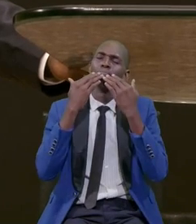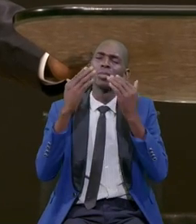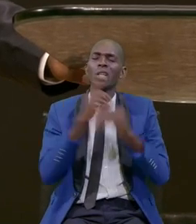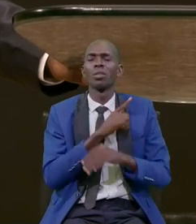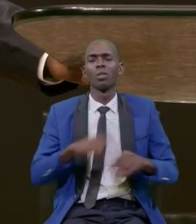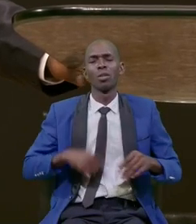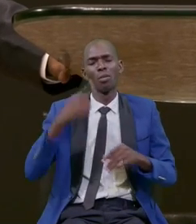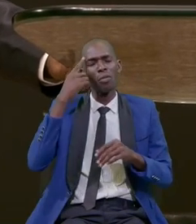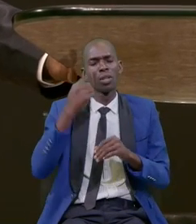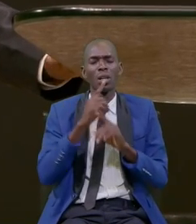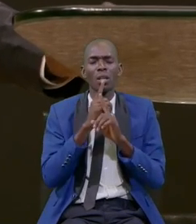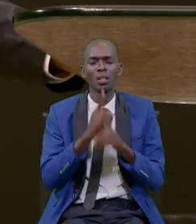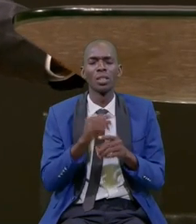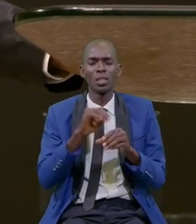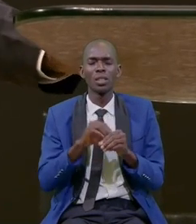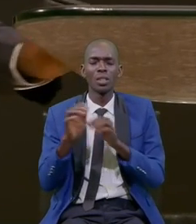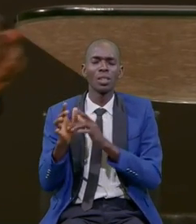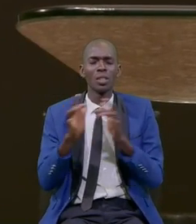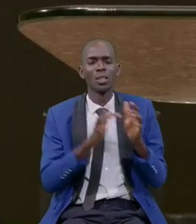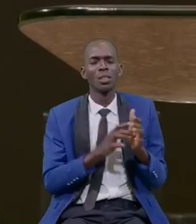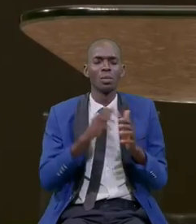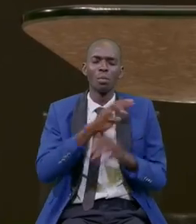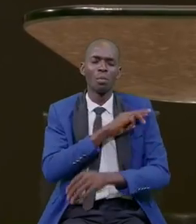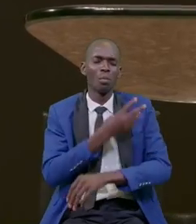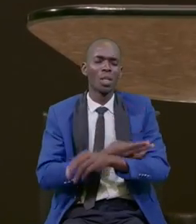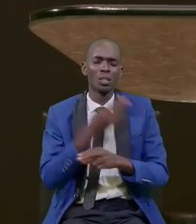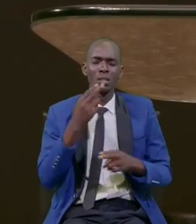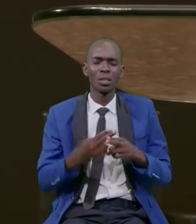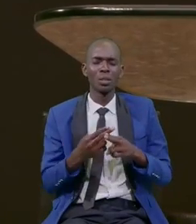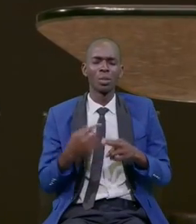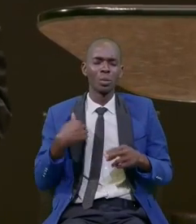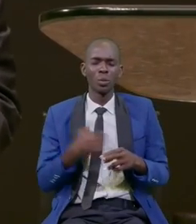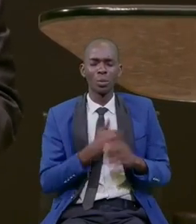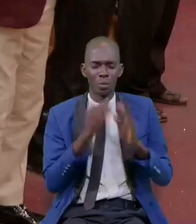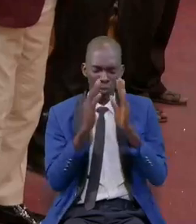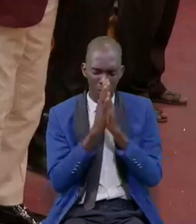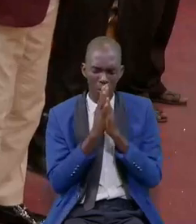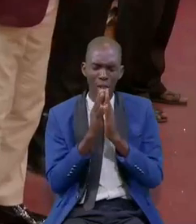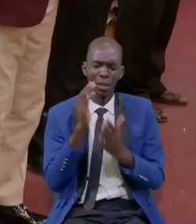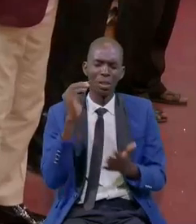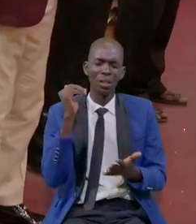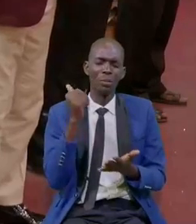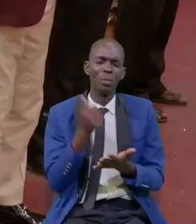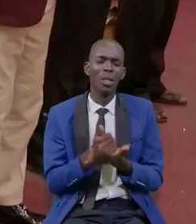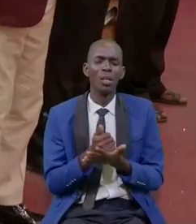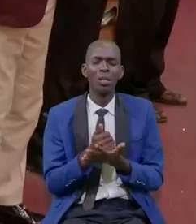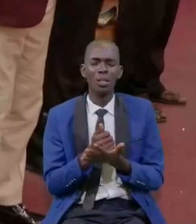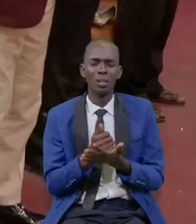la réponse. Au nom puissant de Jésus, nous prions.